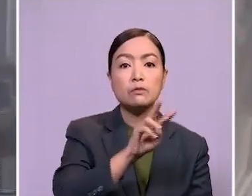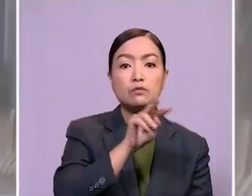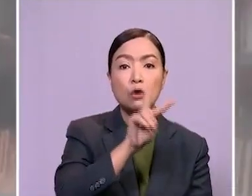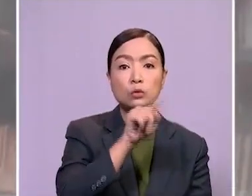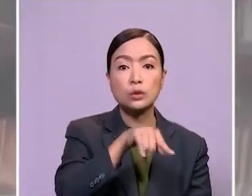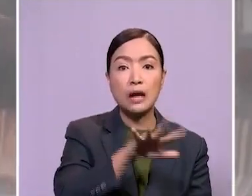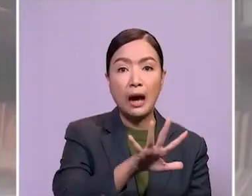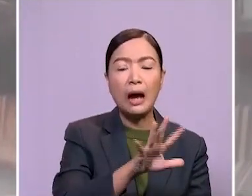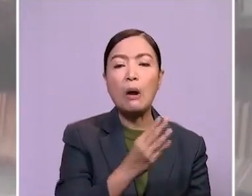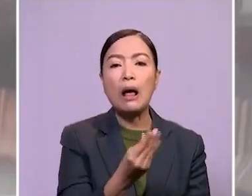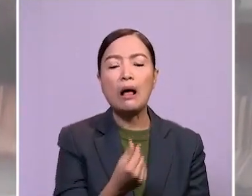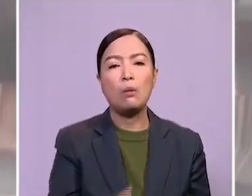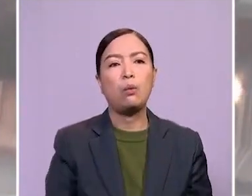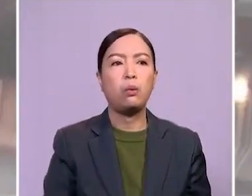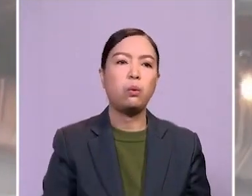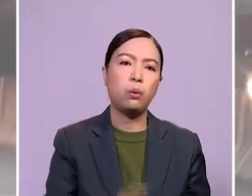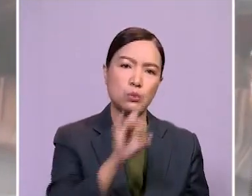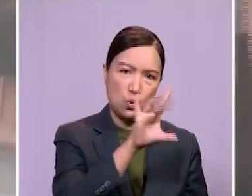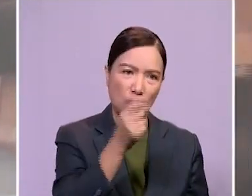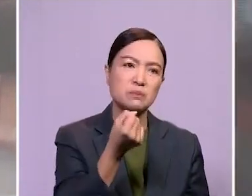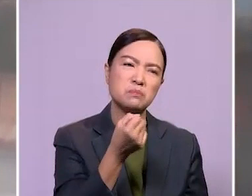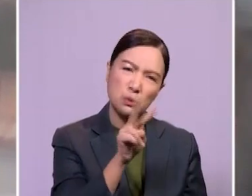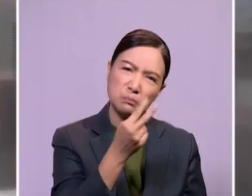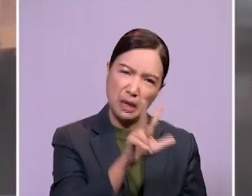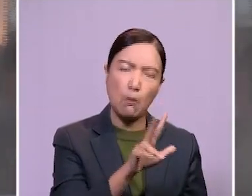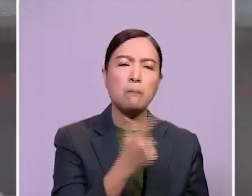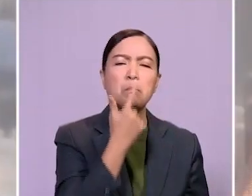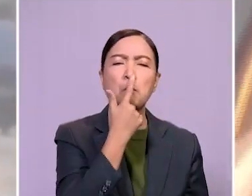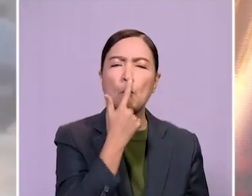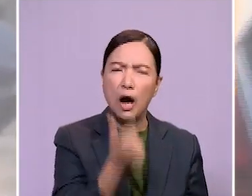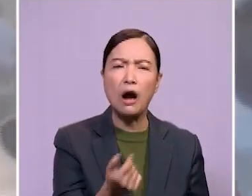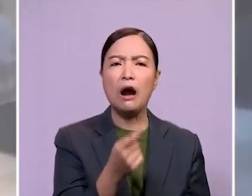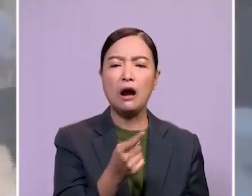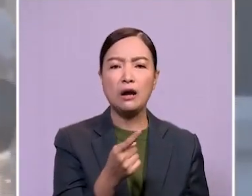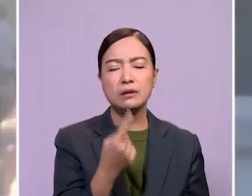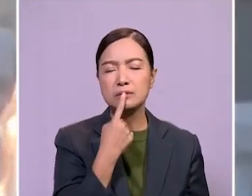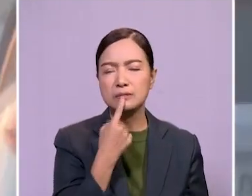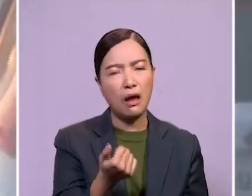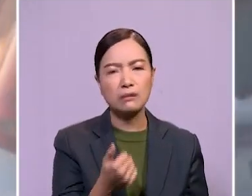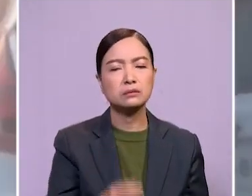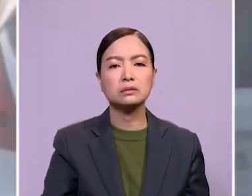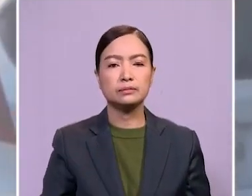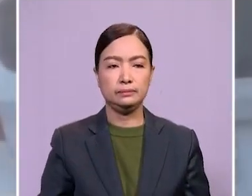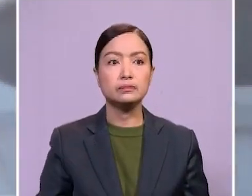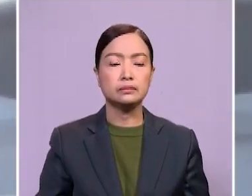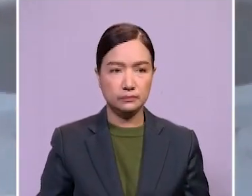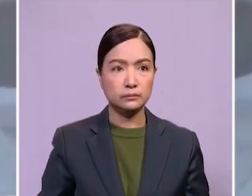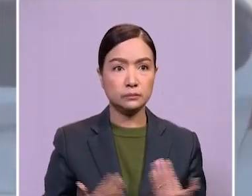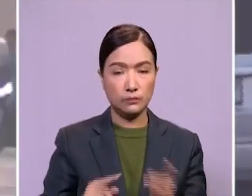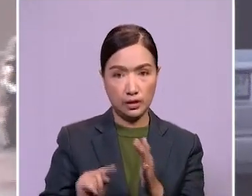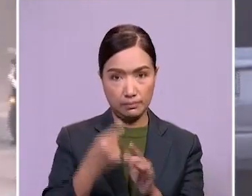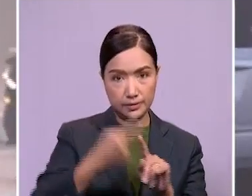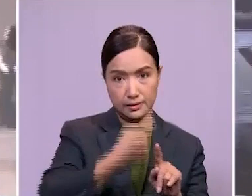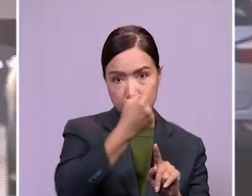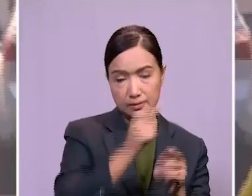113ไมโครกรัมต่อลูกบาศก์เมตรเป็นสีแดงสูงสุดในรอบหลายเดือนที่ผ่านมาแล้วจะบอกว่าตั้งแต่เริ่ม